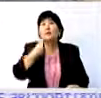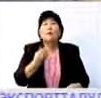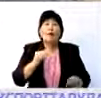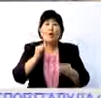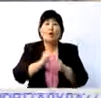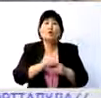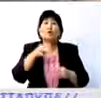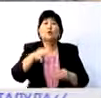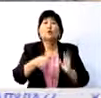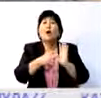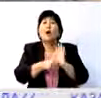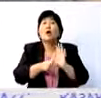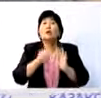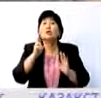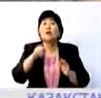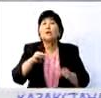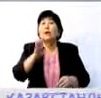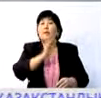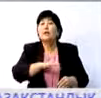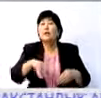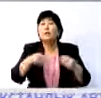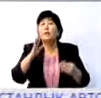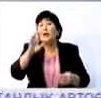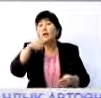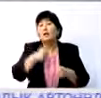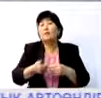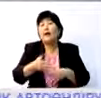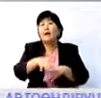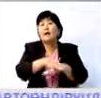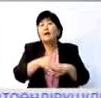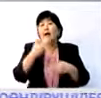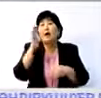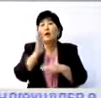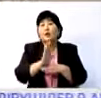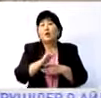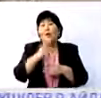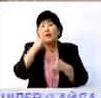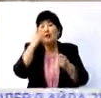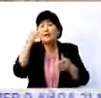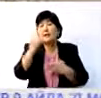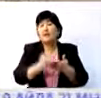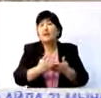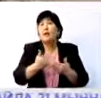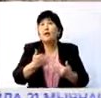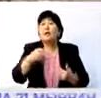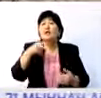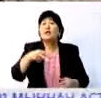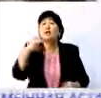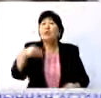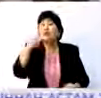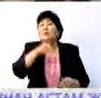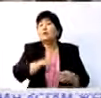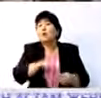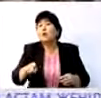қосымша 4600 шақырым жол пайдалануға берілетін болады. Елбасы халыққа жолдауында аталмыш бағдарламаны 2025 жылға дейін созуды